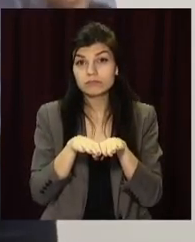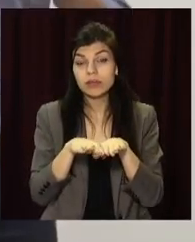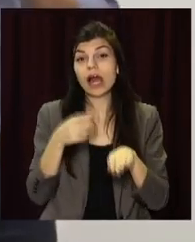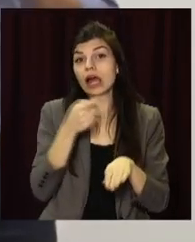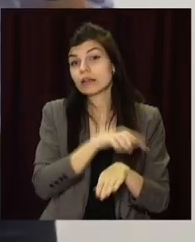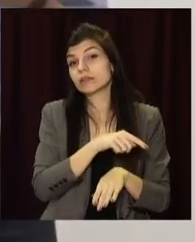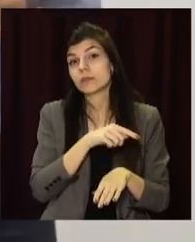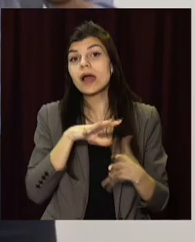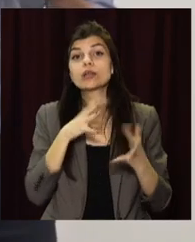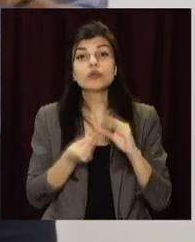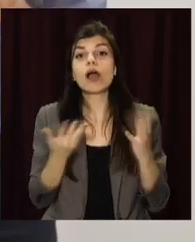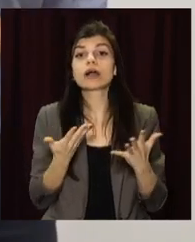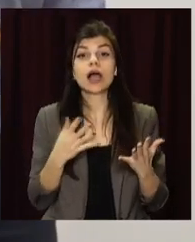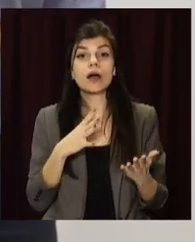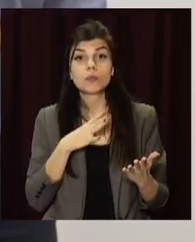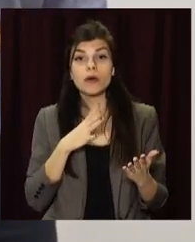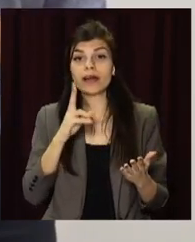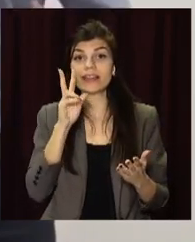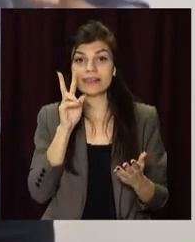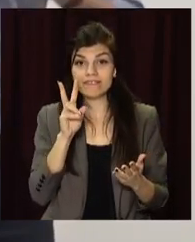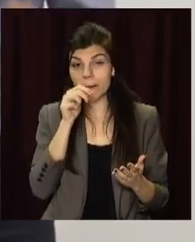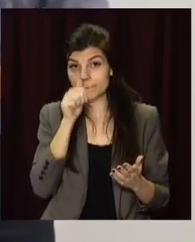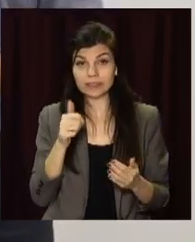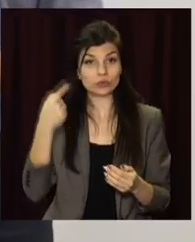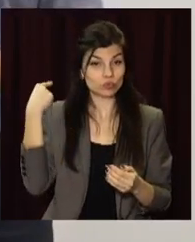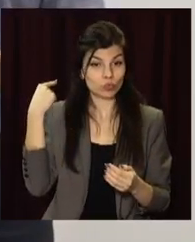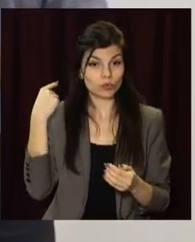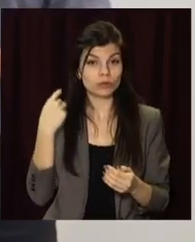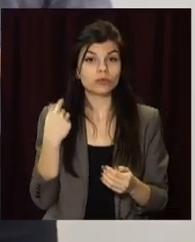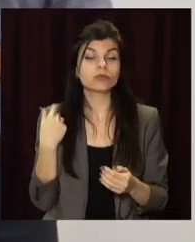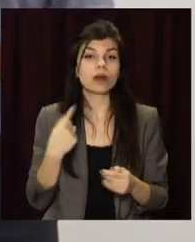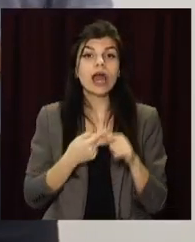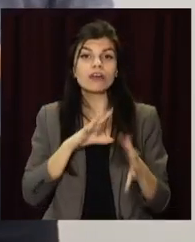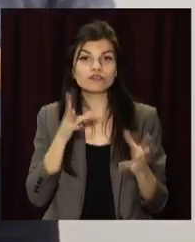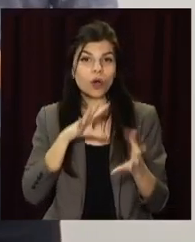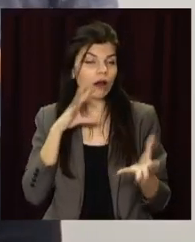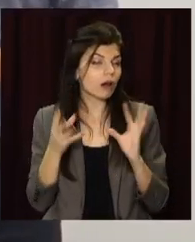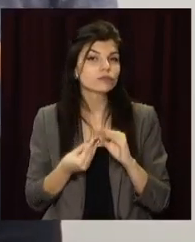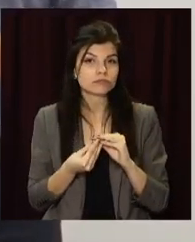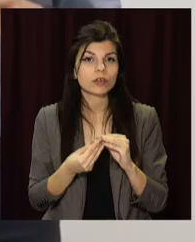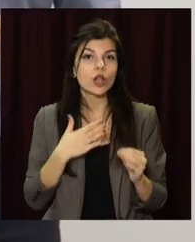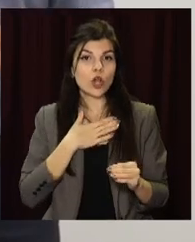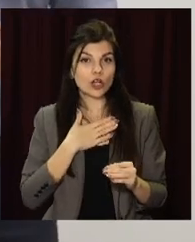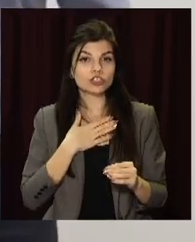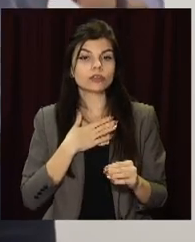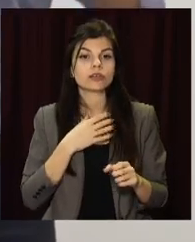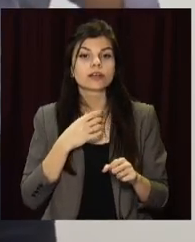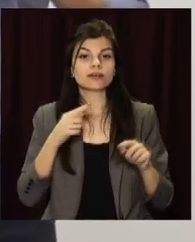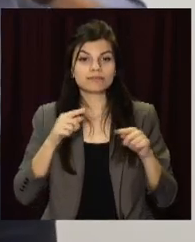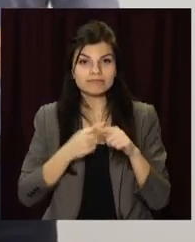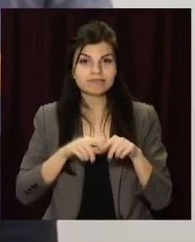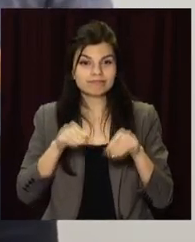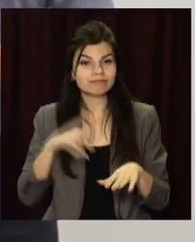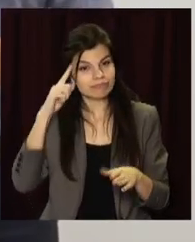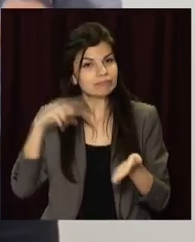рівняти, знову ж таки, з тими результатами, які були 2 місяці тому. Це все результати